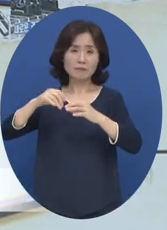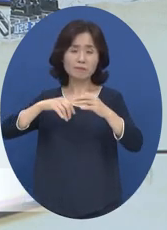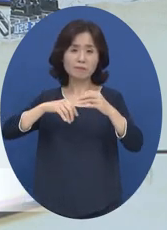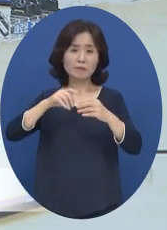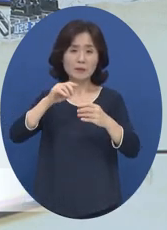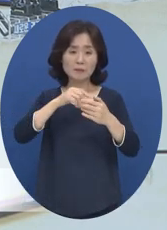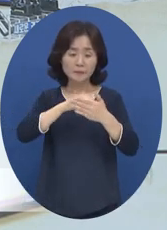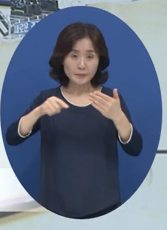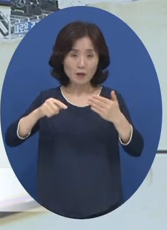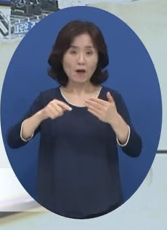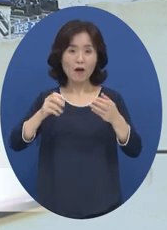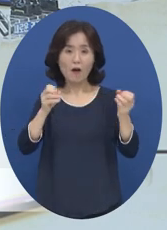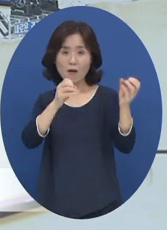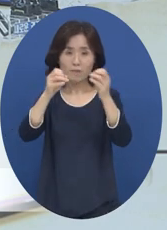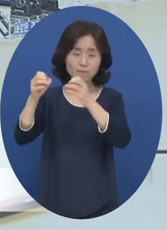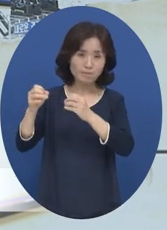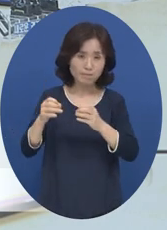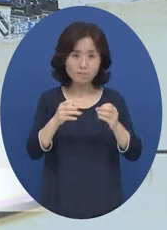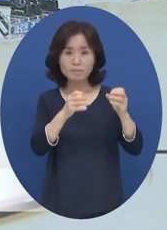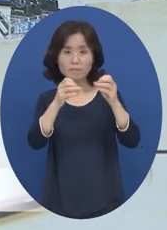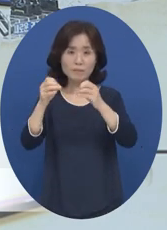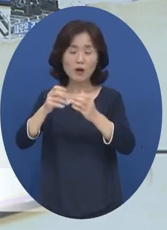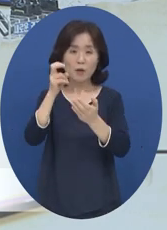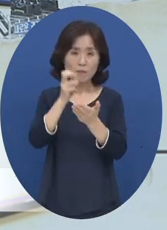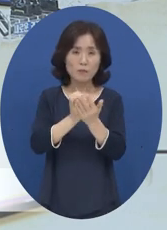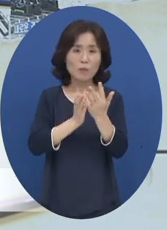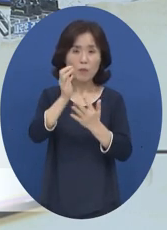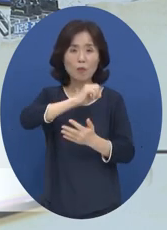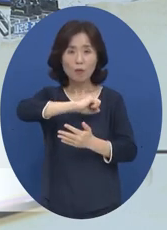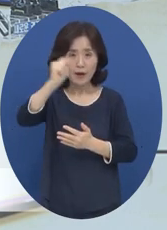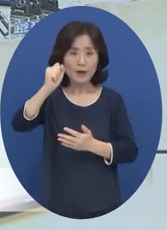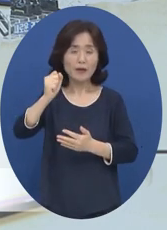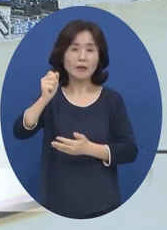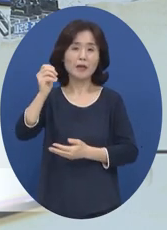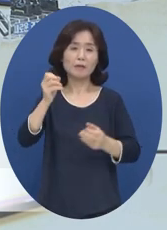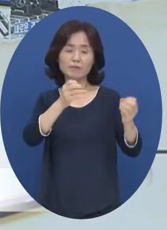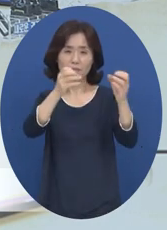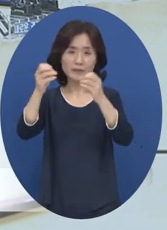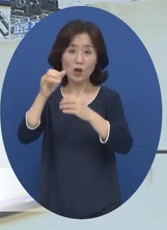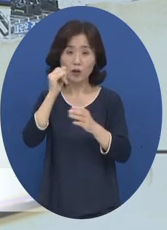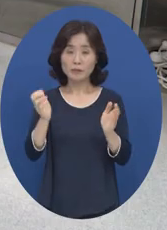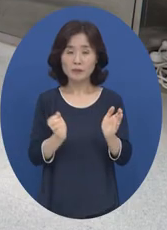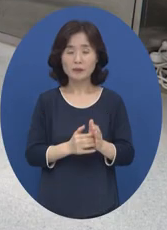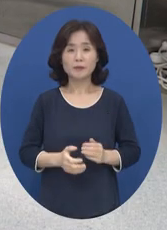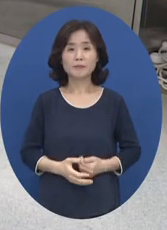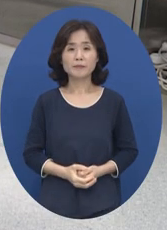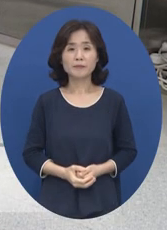함께해 관련 법안 통과 촉구에 한 목소리를 냈습니다. 최지영 기자의 보도입니다.